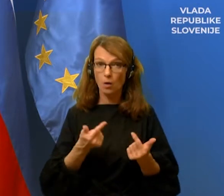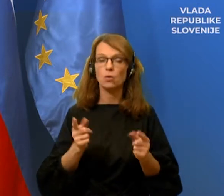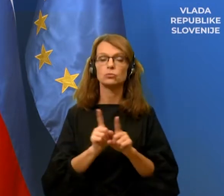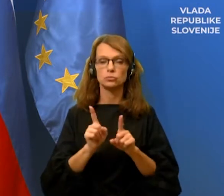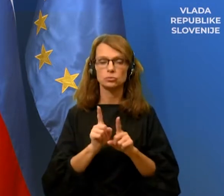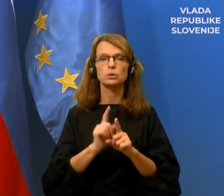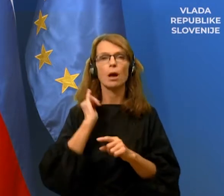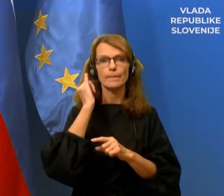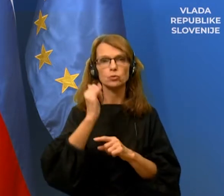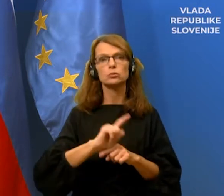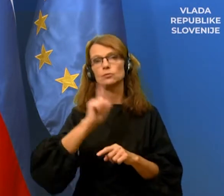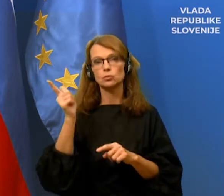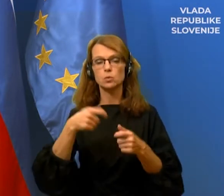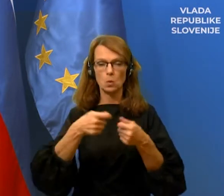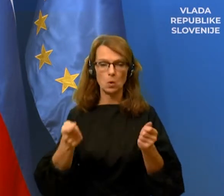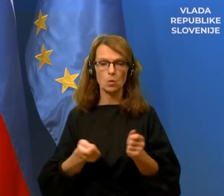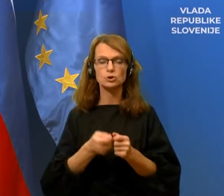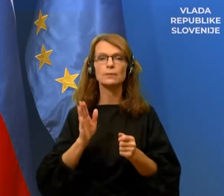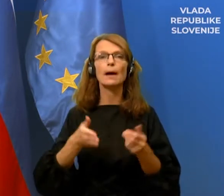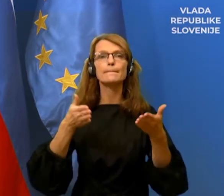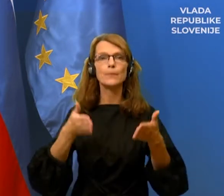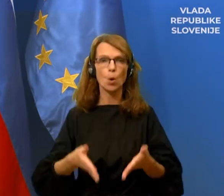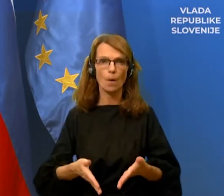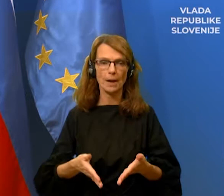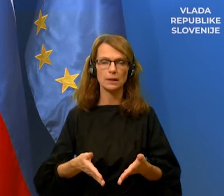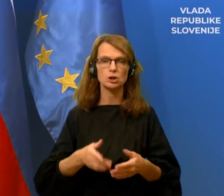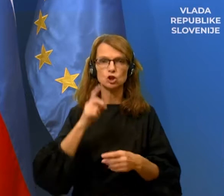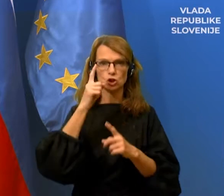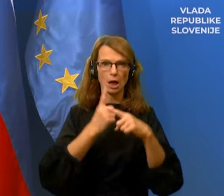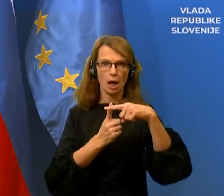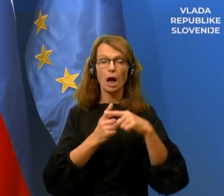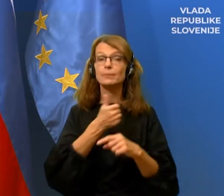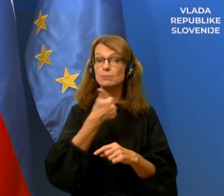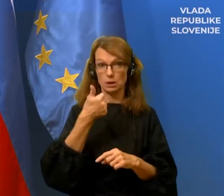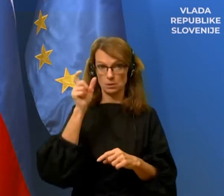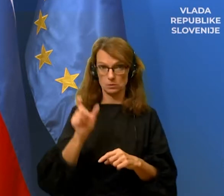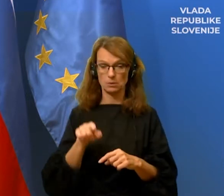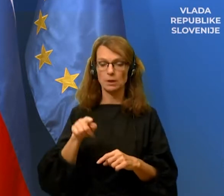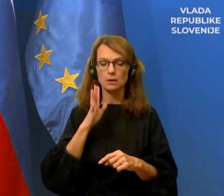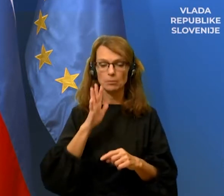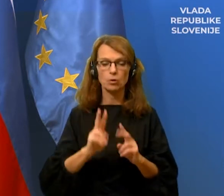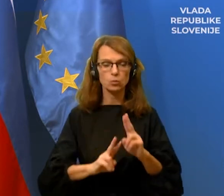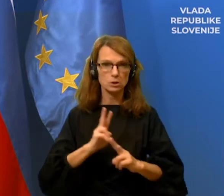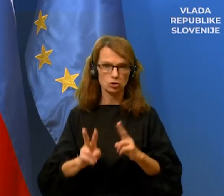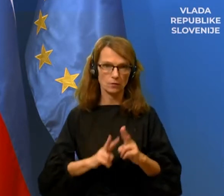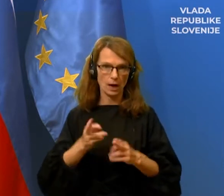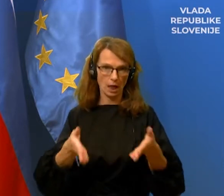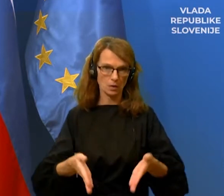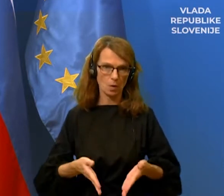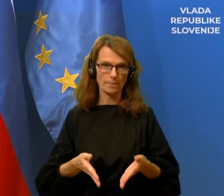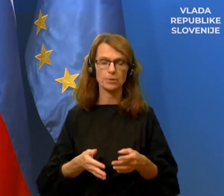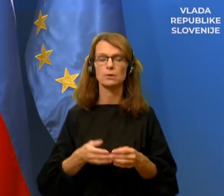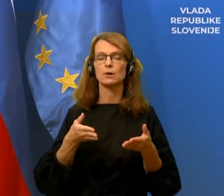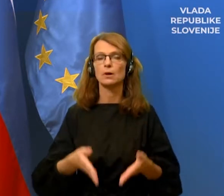tudi v drugo občino na pokopališče, ampak to samo ena oseba, ki bo vzdrževala grob. Na vsak način